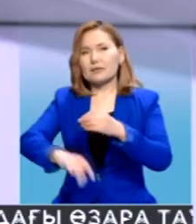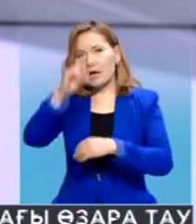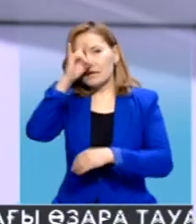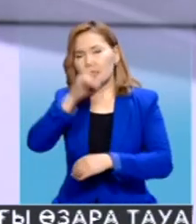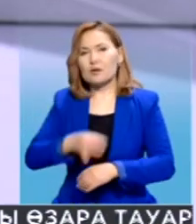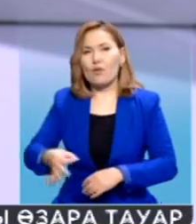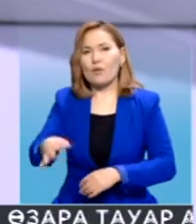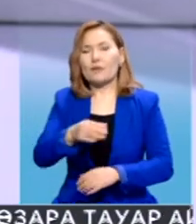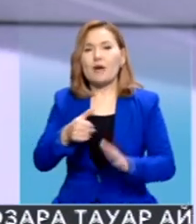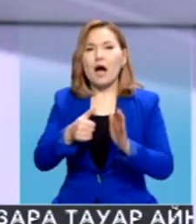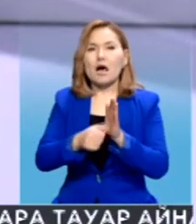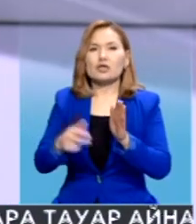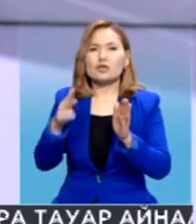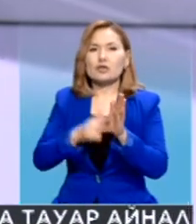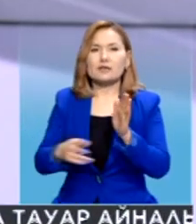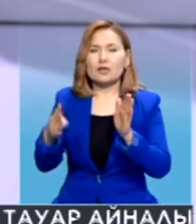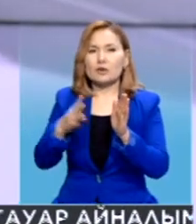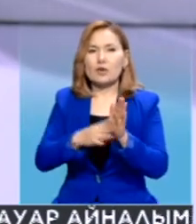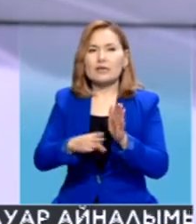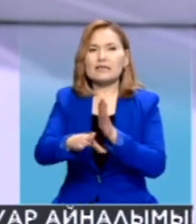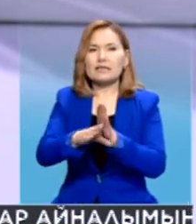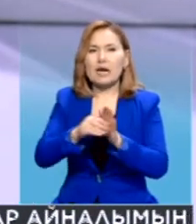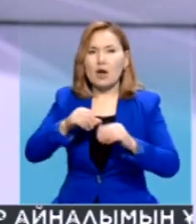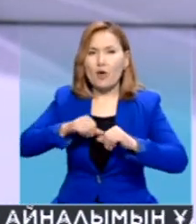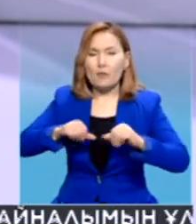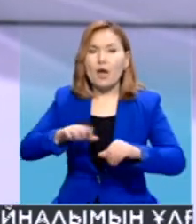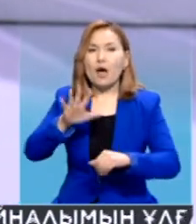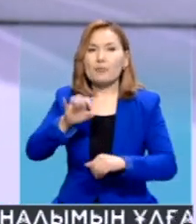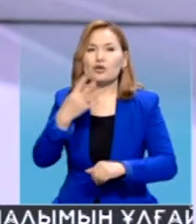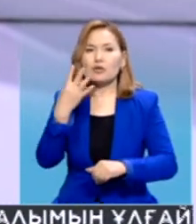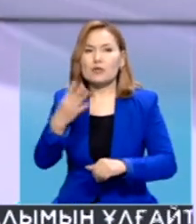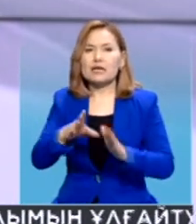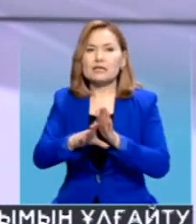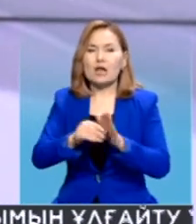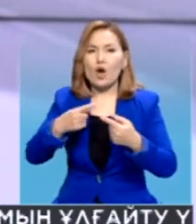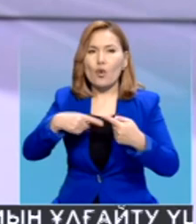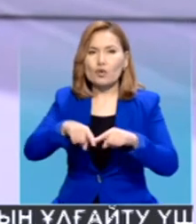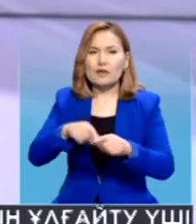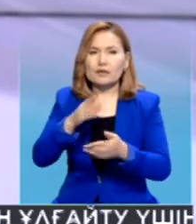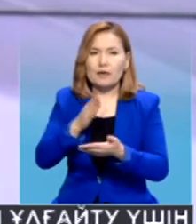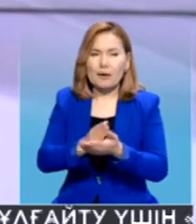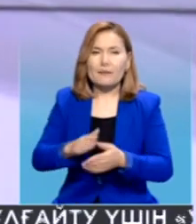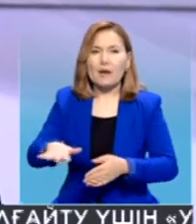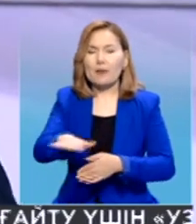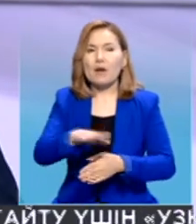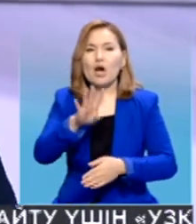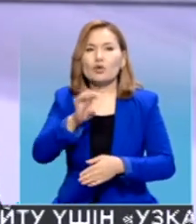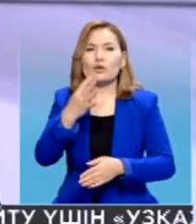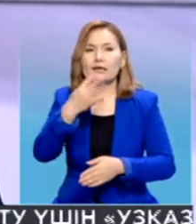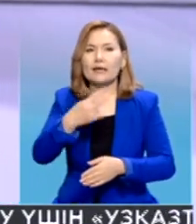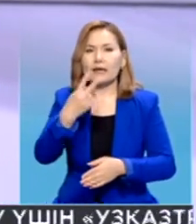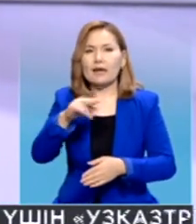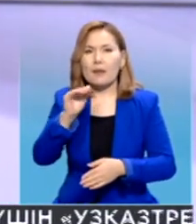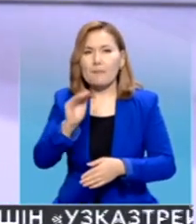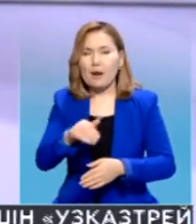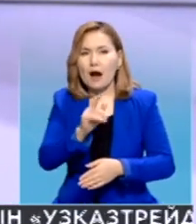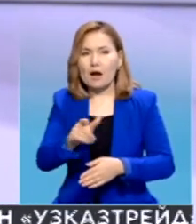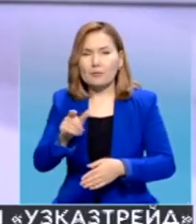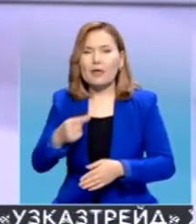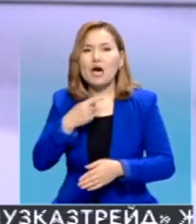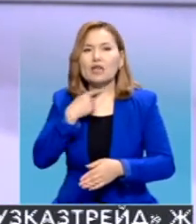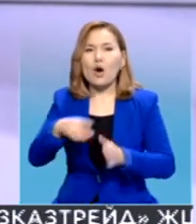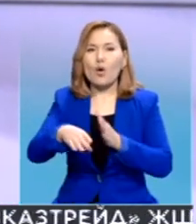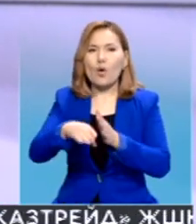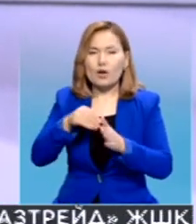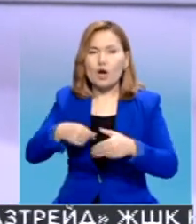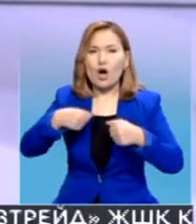Батыс Қазақстан облысында 689 сайлау комиссиясы, 504 сайлау учаскесі құрылды. Аймақта 442 мыңнан астам адам дауыс